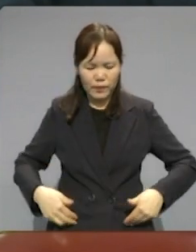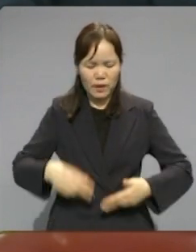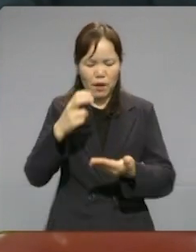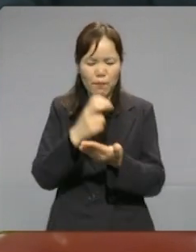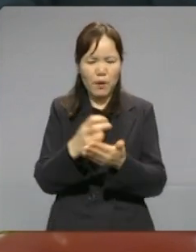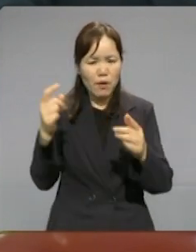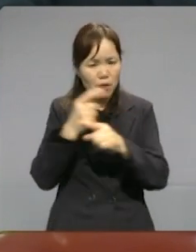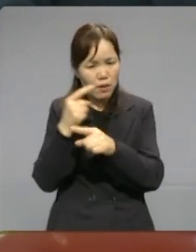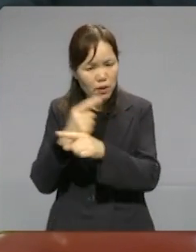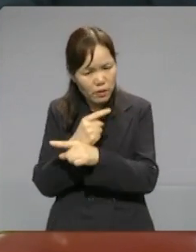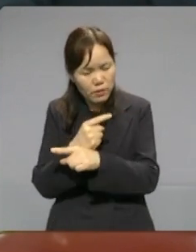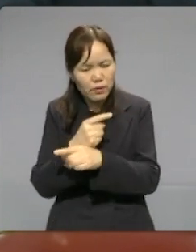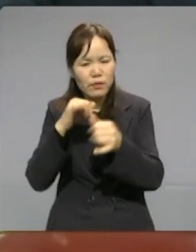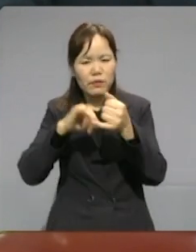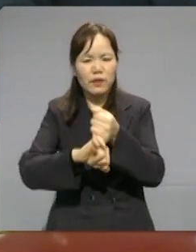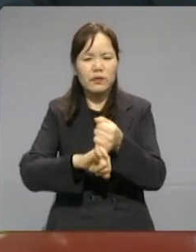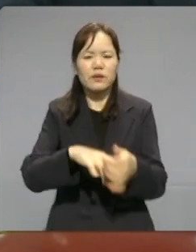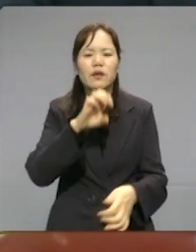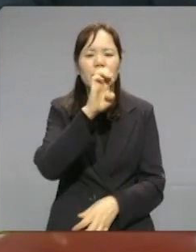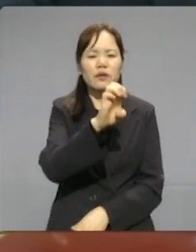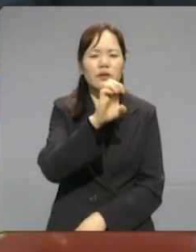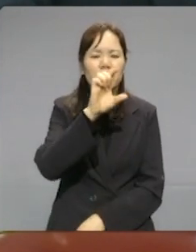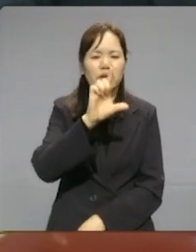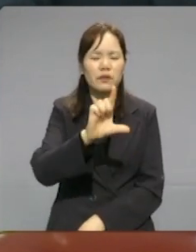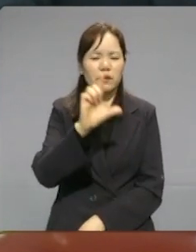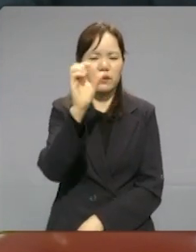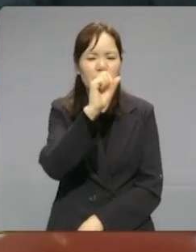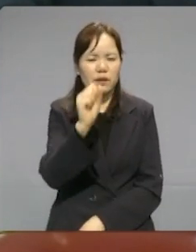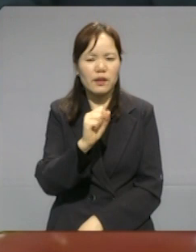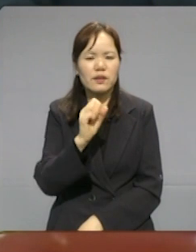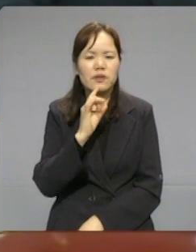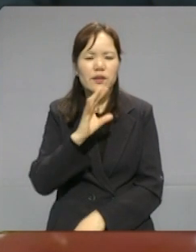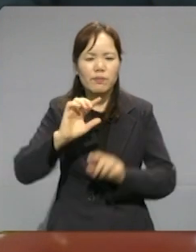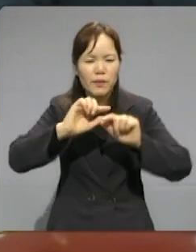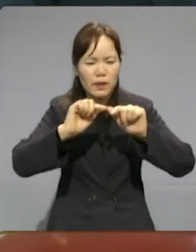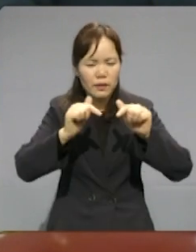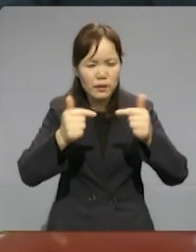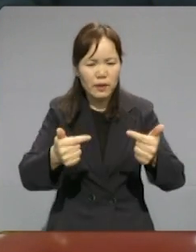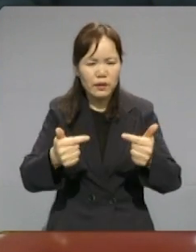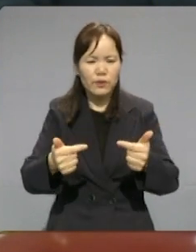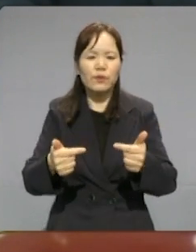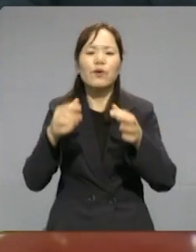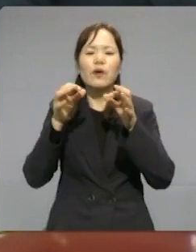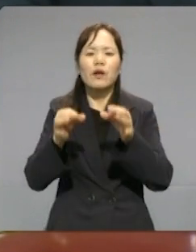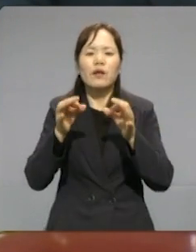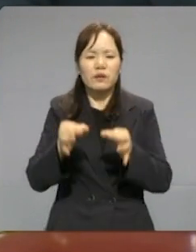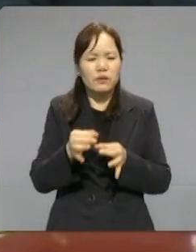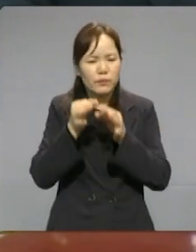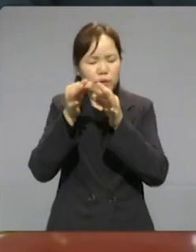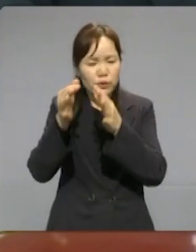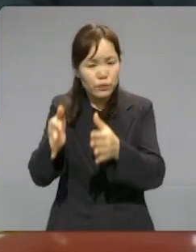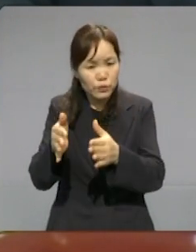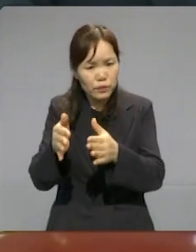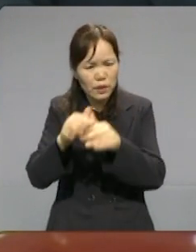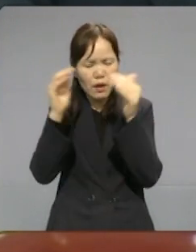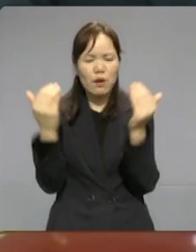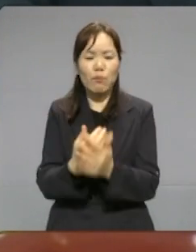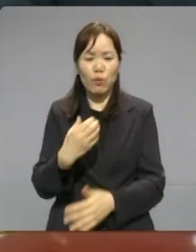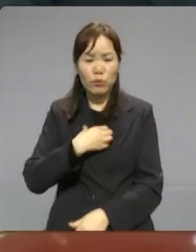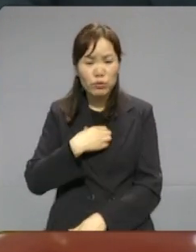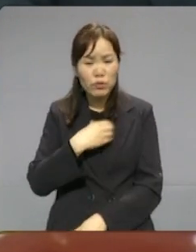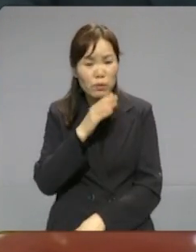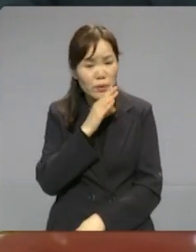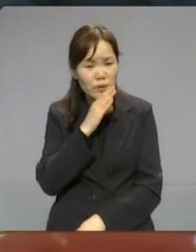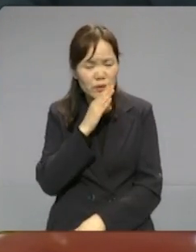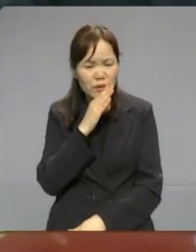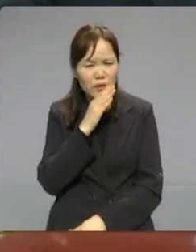제도 개선 사항을 하겠습니다. 그런데 그냥 저희도 고민은 사실 이번에 ELS뿐만 아니라 사실 금융투자 상품은 다 위험한